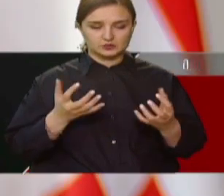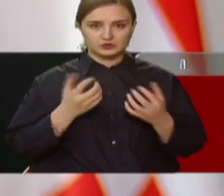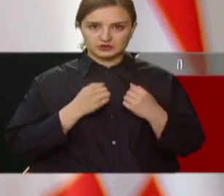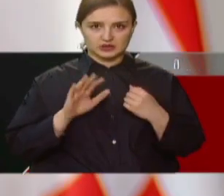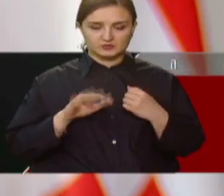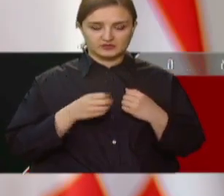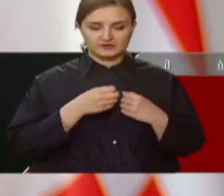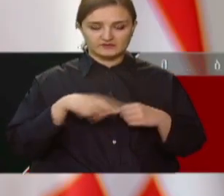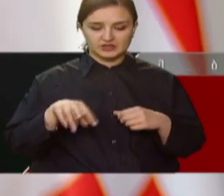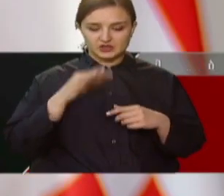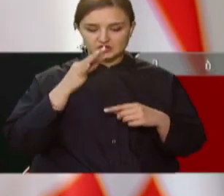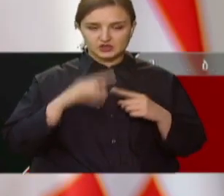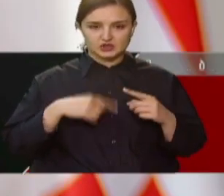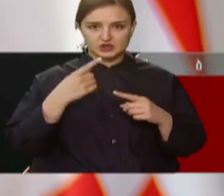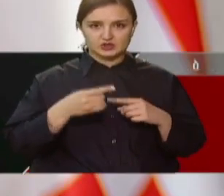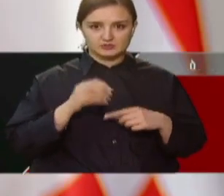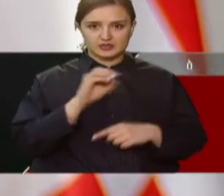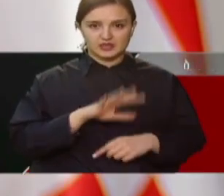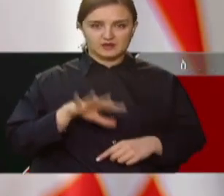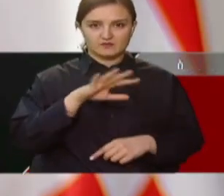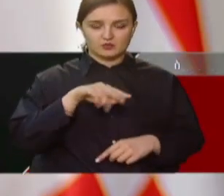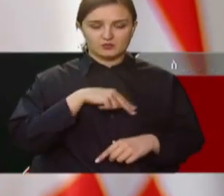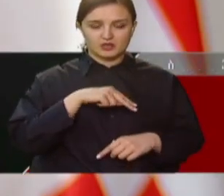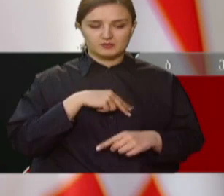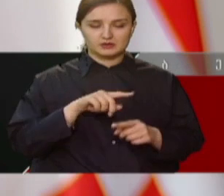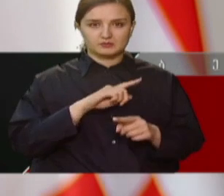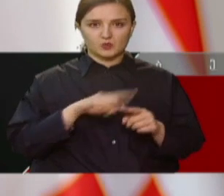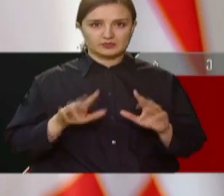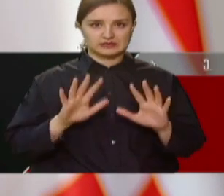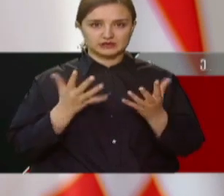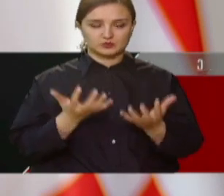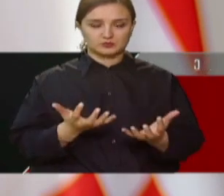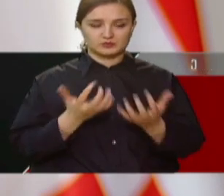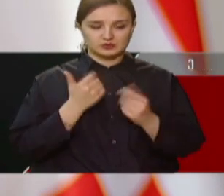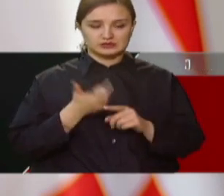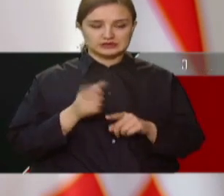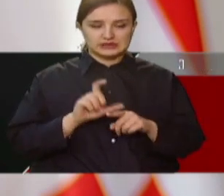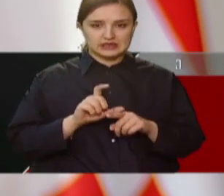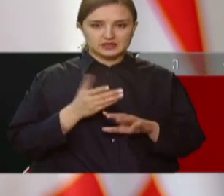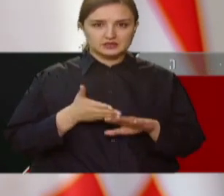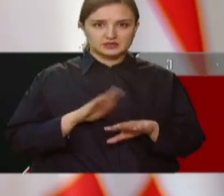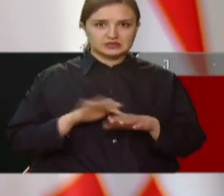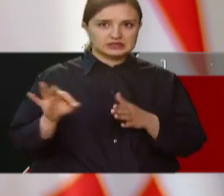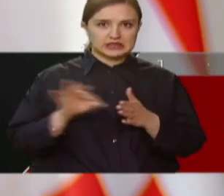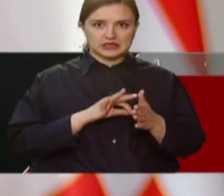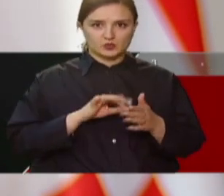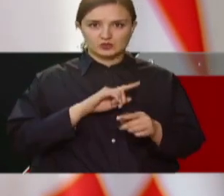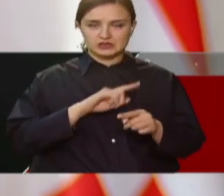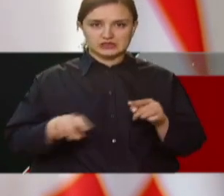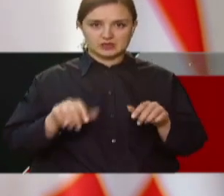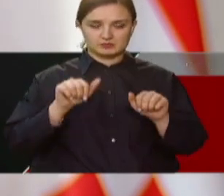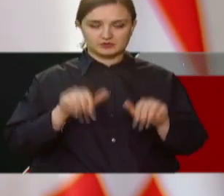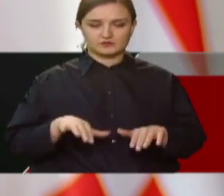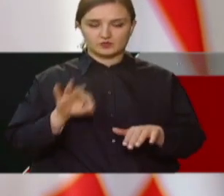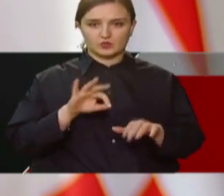ივლისის შემდეგ, როდესაც ევროპარლამენტმა უპრეცედენტოდ მიიღო ძალიან კრიტიკული გადაუდებელი რეზოლუცია საქართველოს